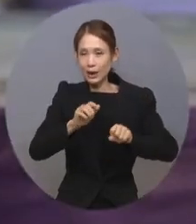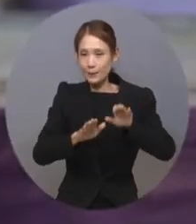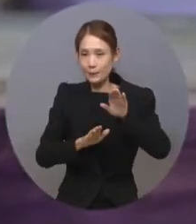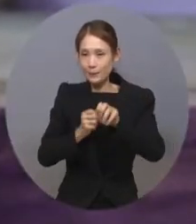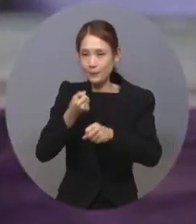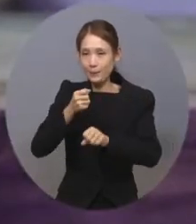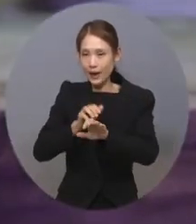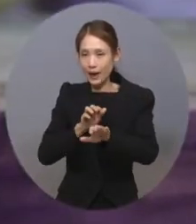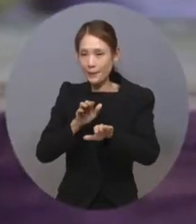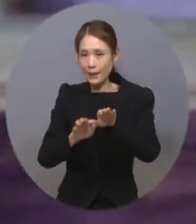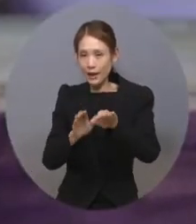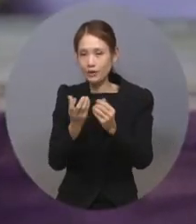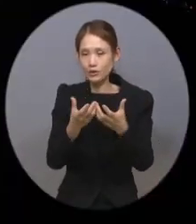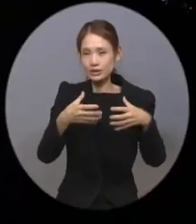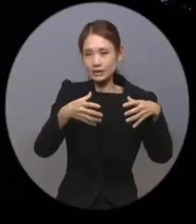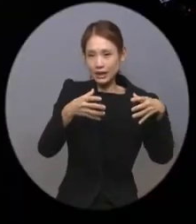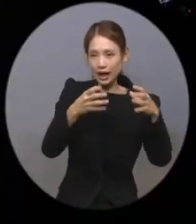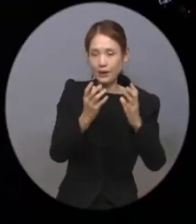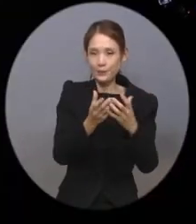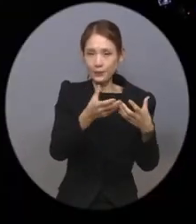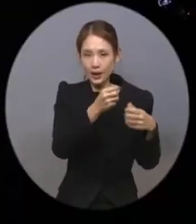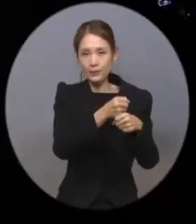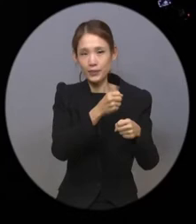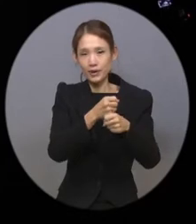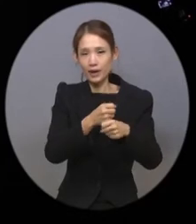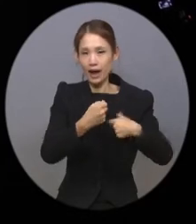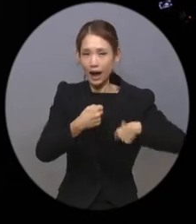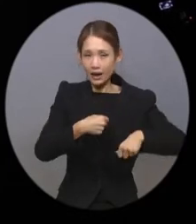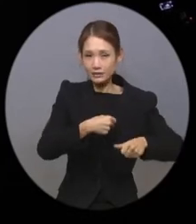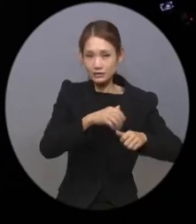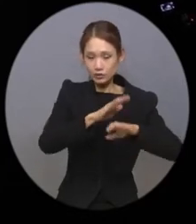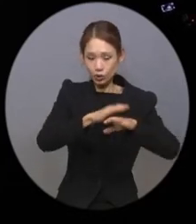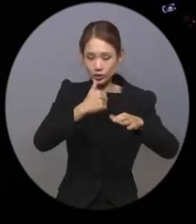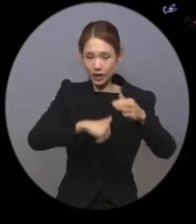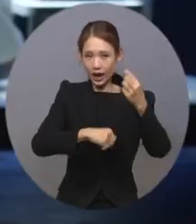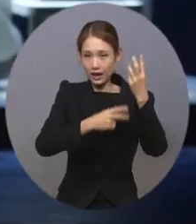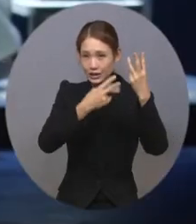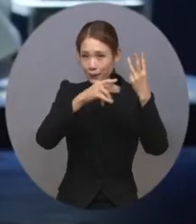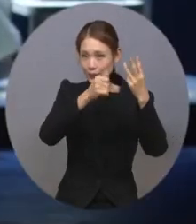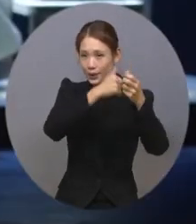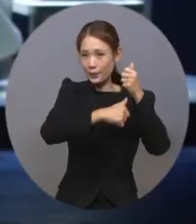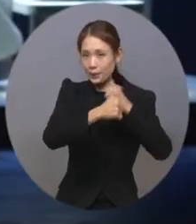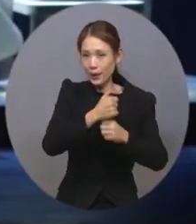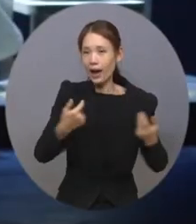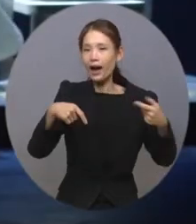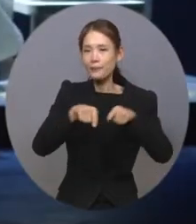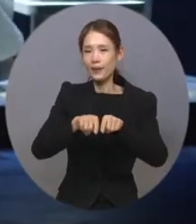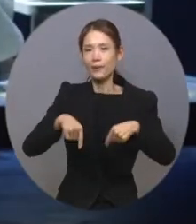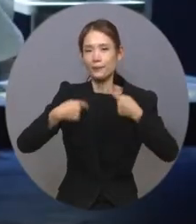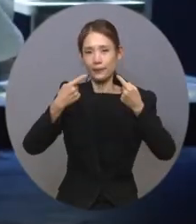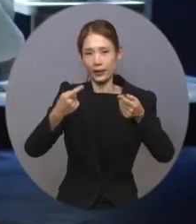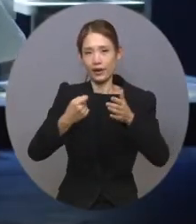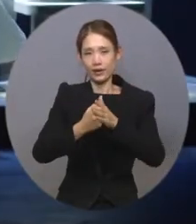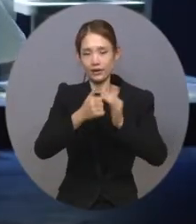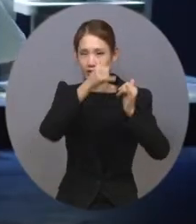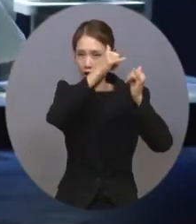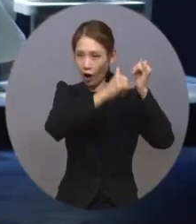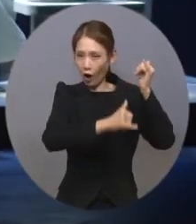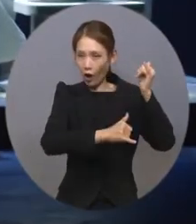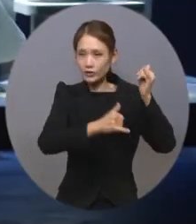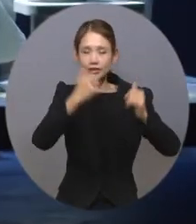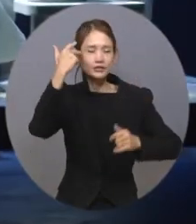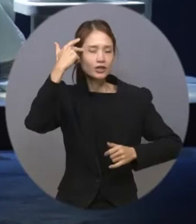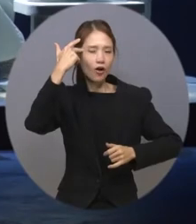찻사발을 빚어내는 작업을 그리고 아들과 손자 3대가 함께 무대에 올라 역사를 잇는 장인 정신을